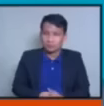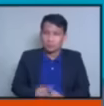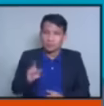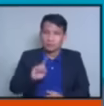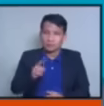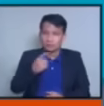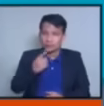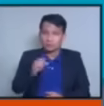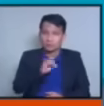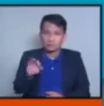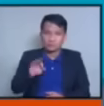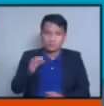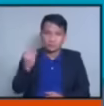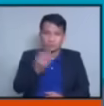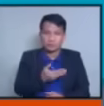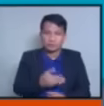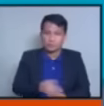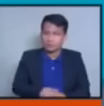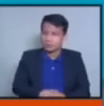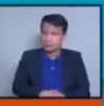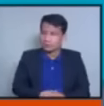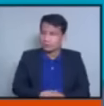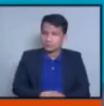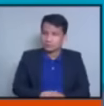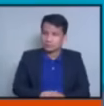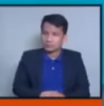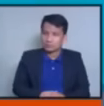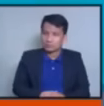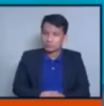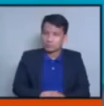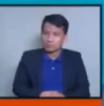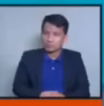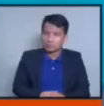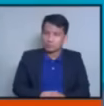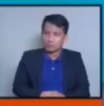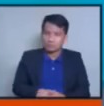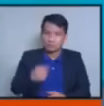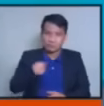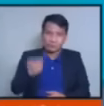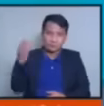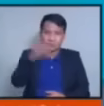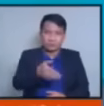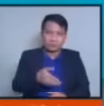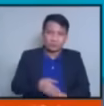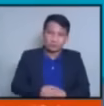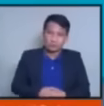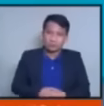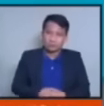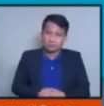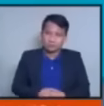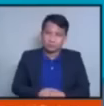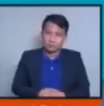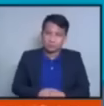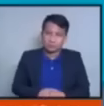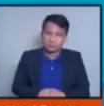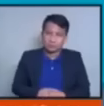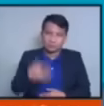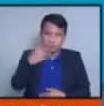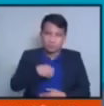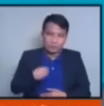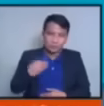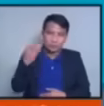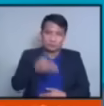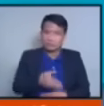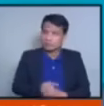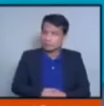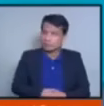sir, off-air, ibigay mo po sa amin yung address ninyo. Ano po? Ako na lang po siguro ang pupunta dyan para ano. Ah, mas maganda sir. Sige